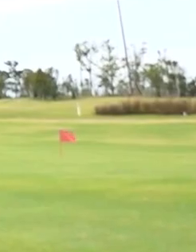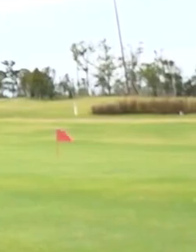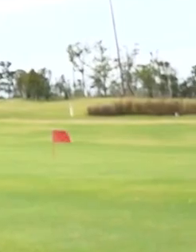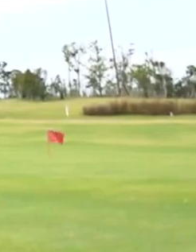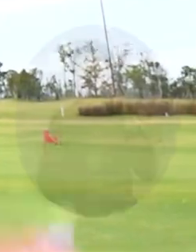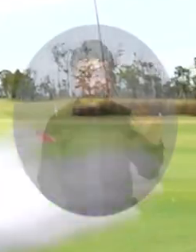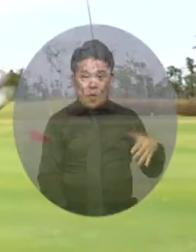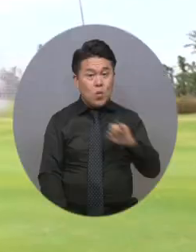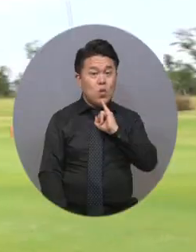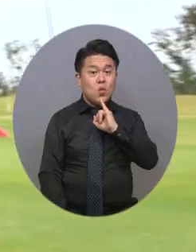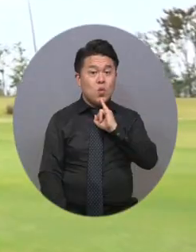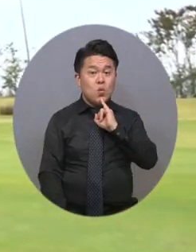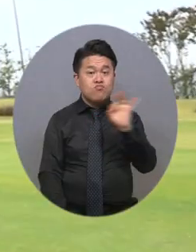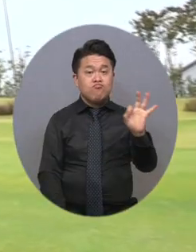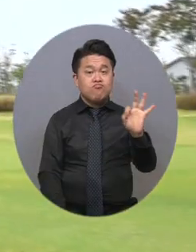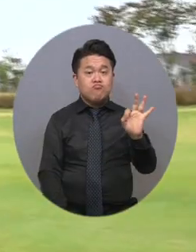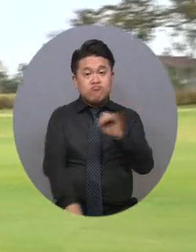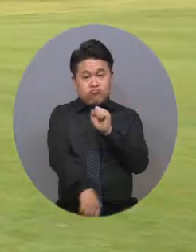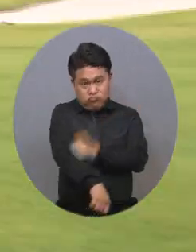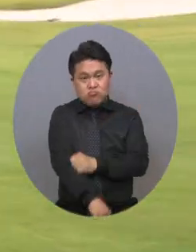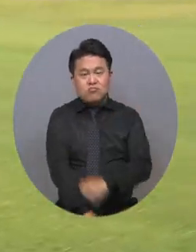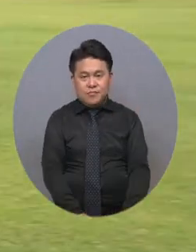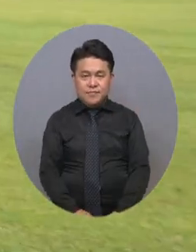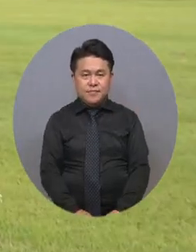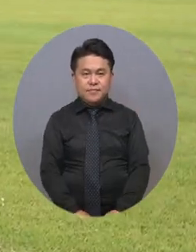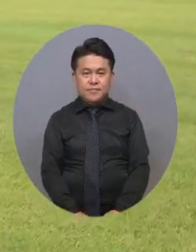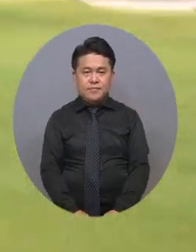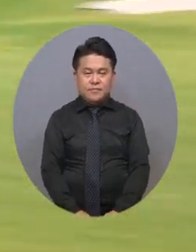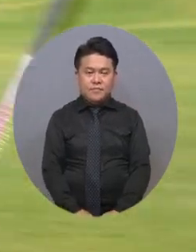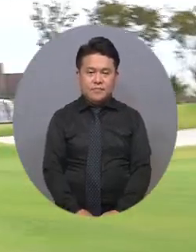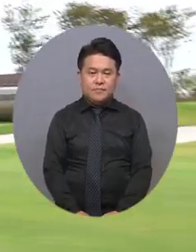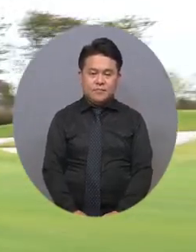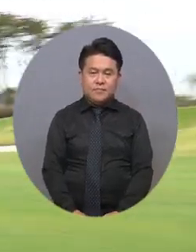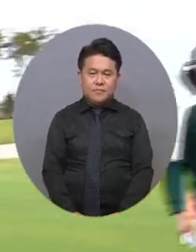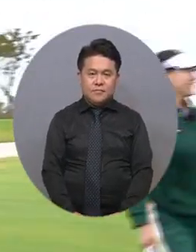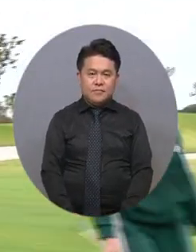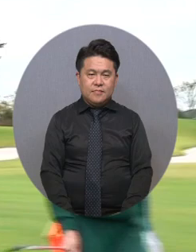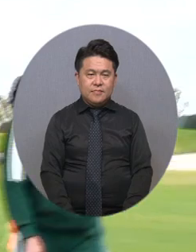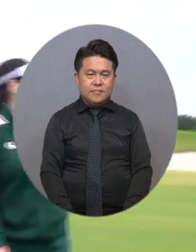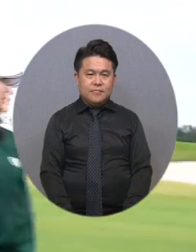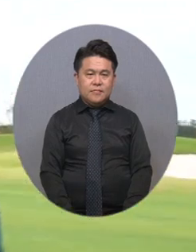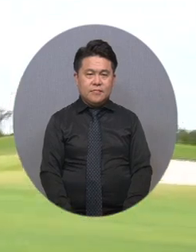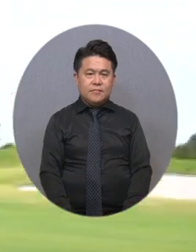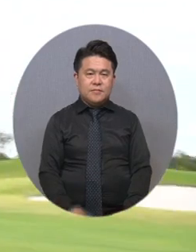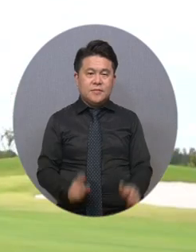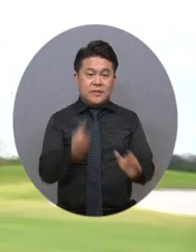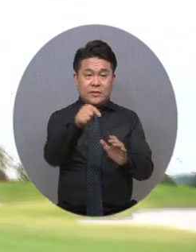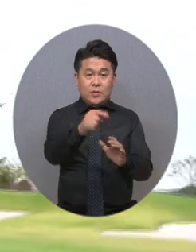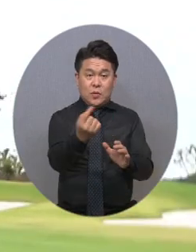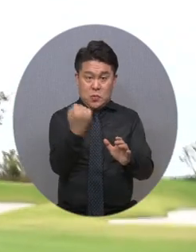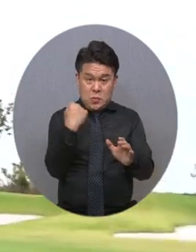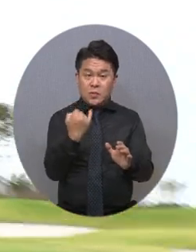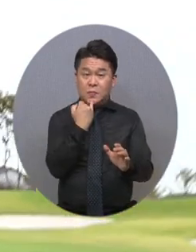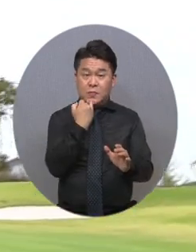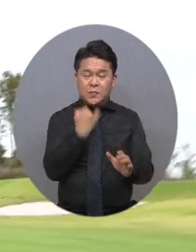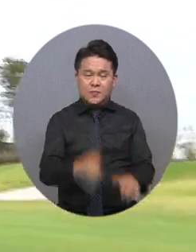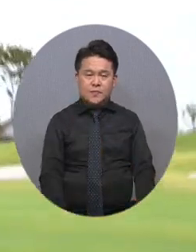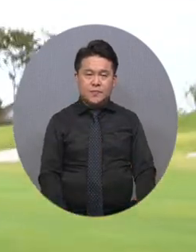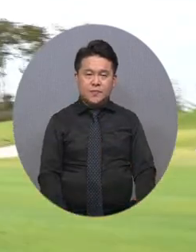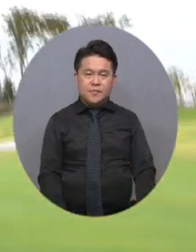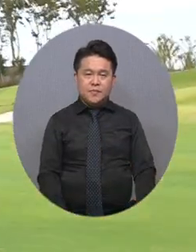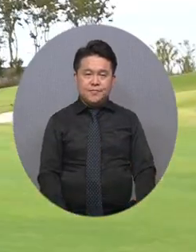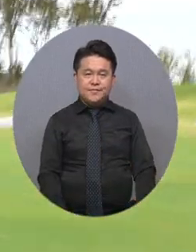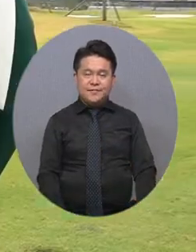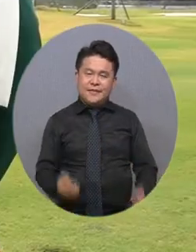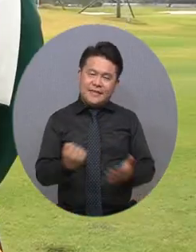오, 그래도 나쁘지 않아. 오, 좋아, 좋아, 좋아, 좋아. 아쉽다. 왜냐면 킥이 앞으로가 아니라 약간 뒤 옆으로. 네, 맞아요. 어, 맞아, 맞아. 아쉽다. 근데